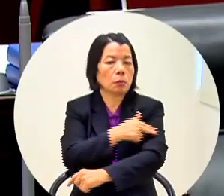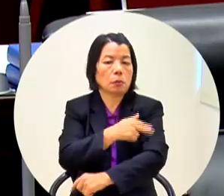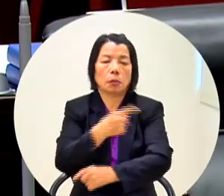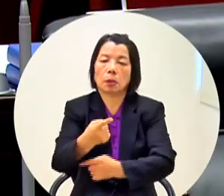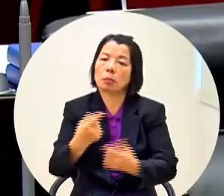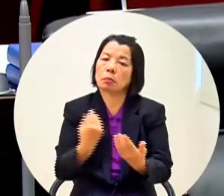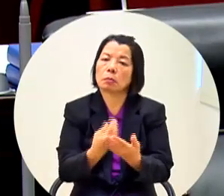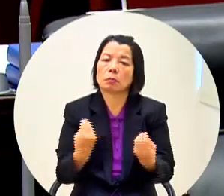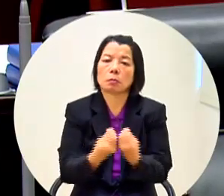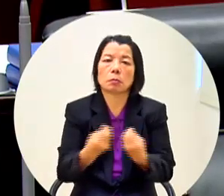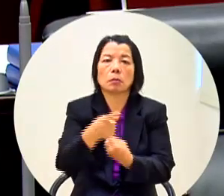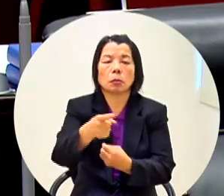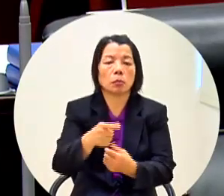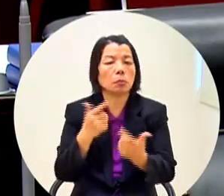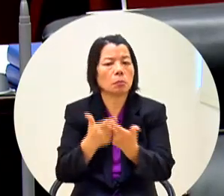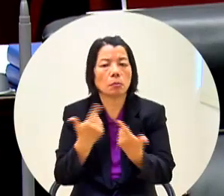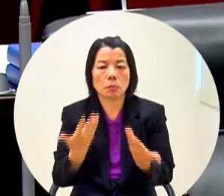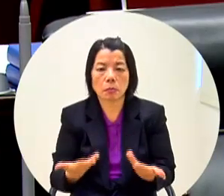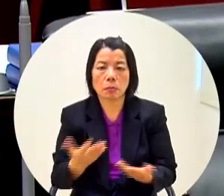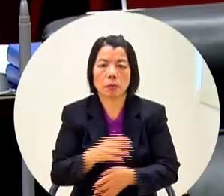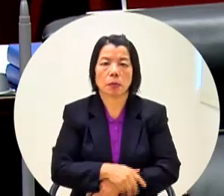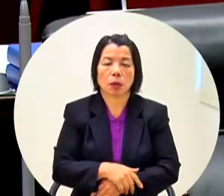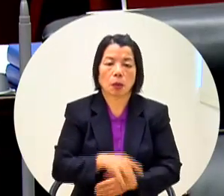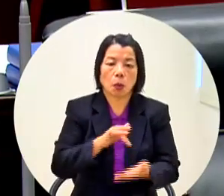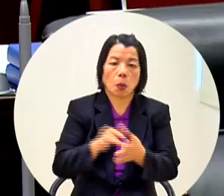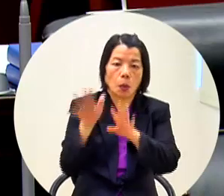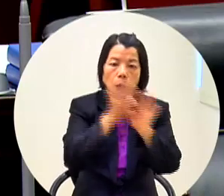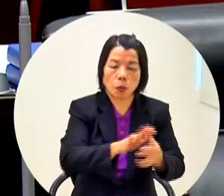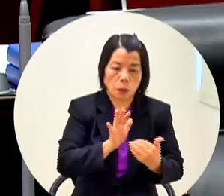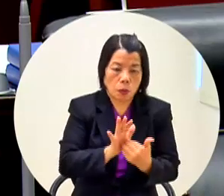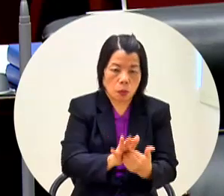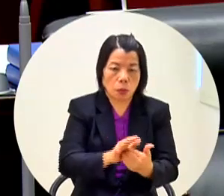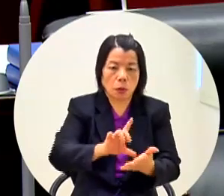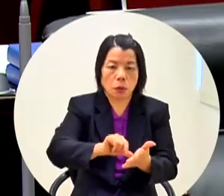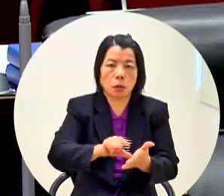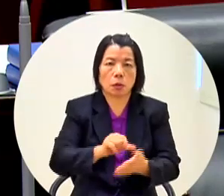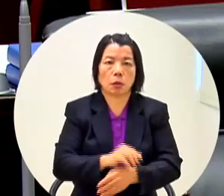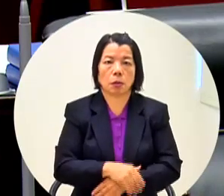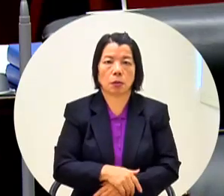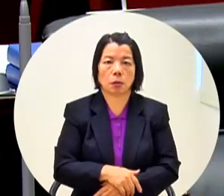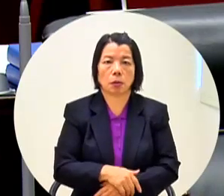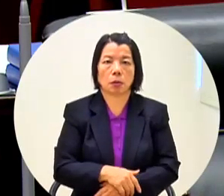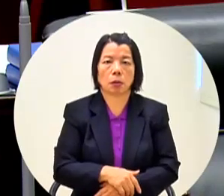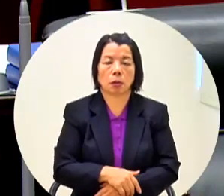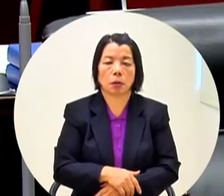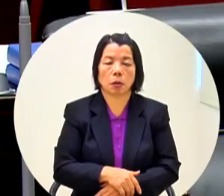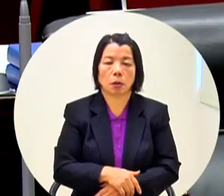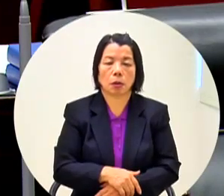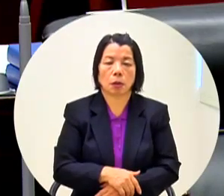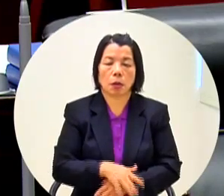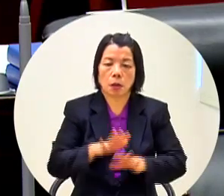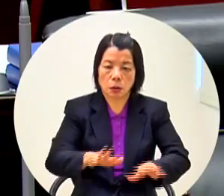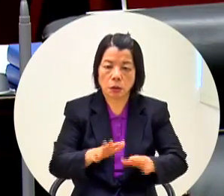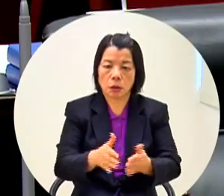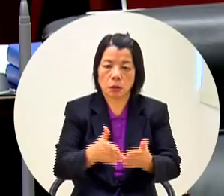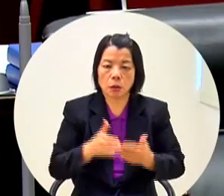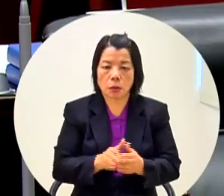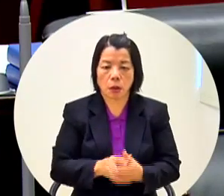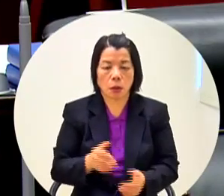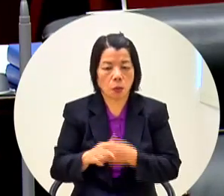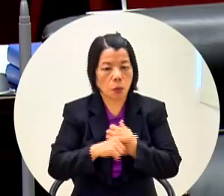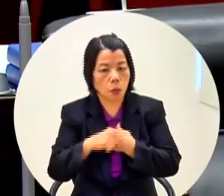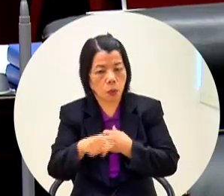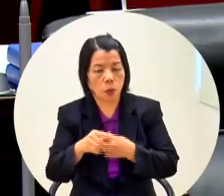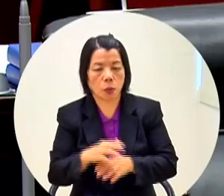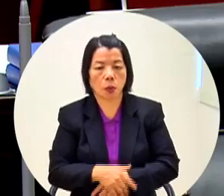应？第三个，那防疫期间，这个因为现在是正值枯水期哈，河川